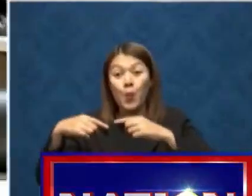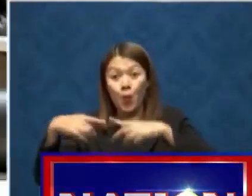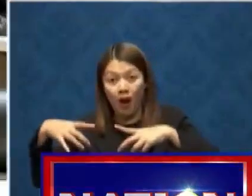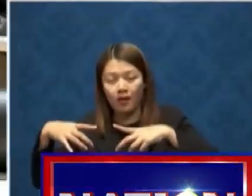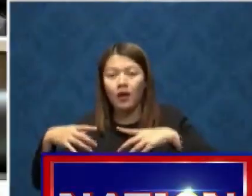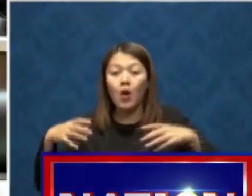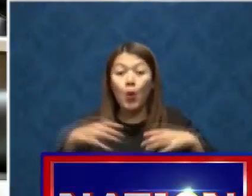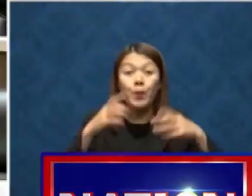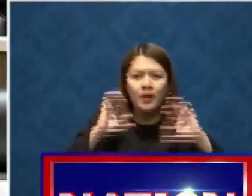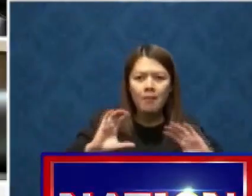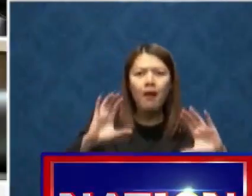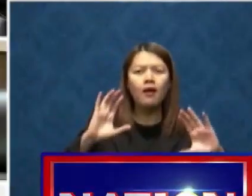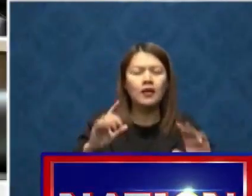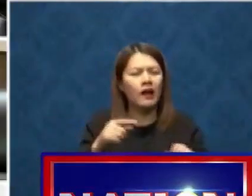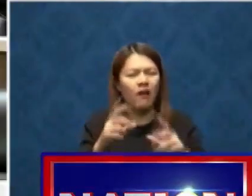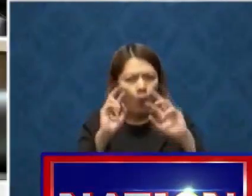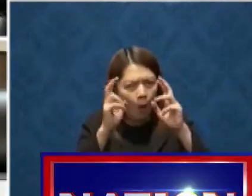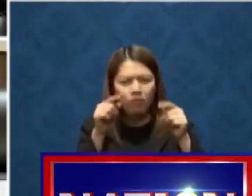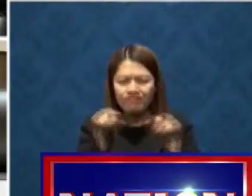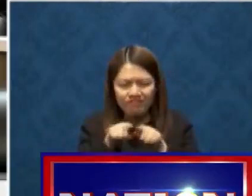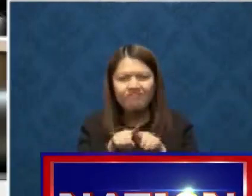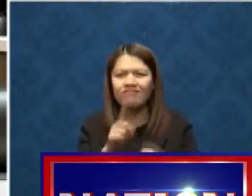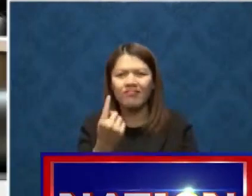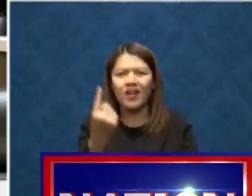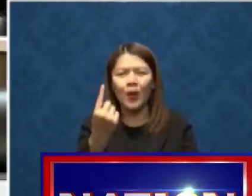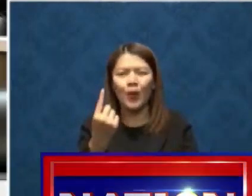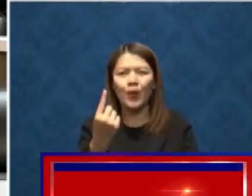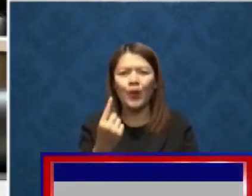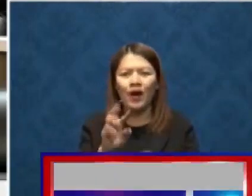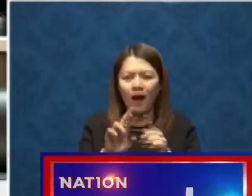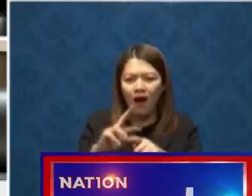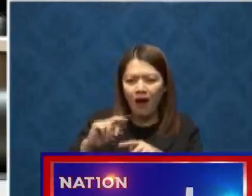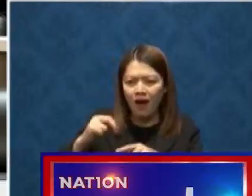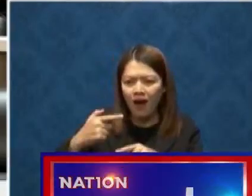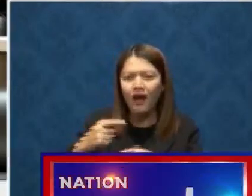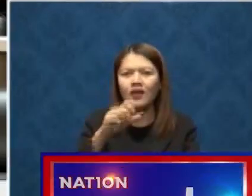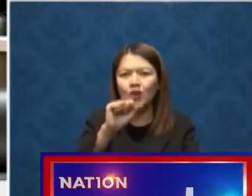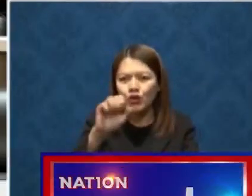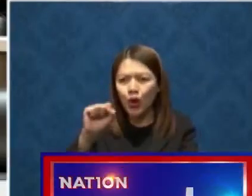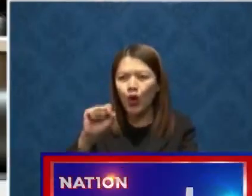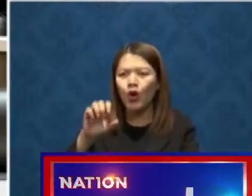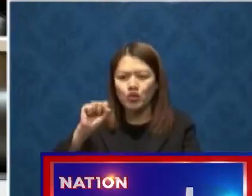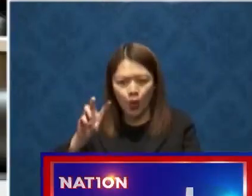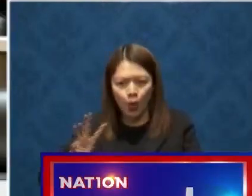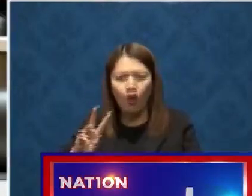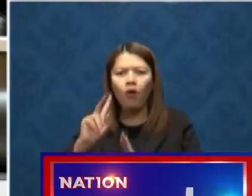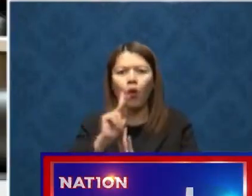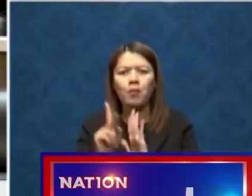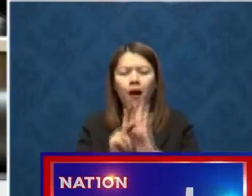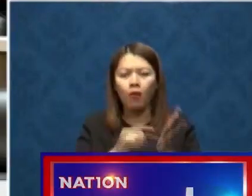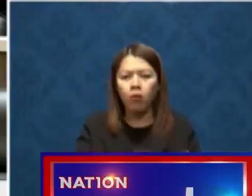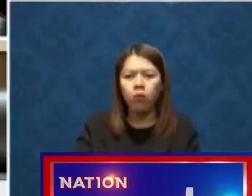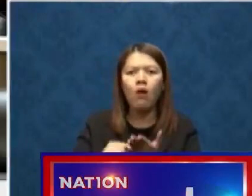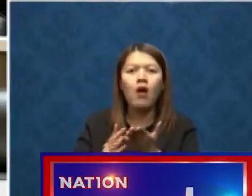ฝ่ายรัฐบาลน่าจะเป็นฉันทามติเดียวระหว่างสภาล่างสสกับสภาบนสวจนกฎหมายนี้ผ่านแต่